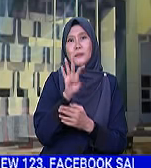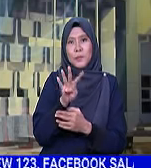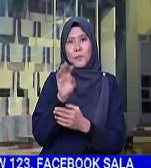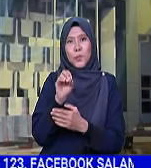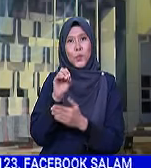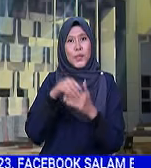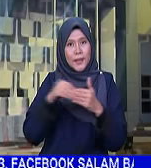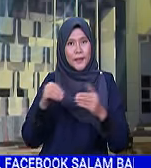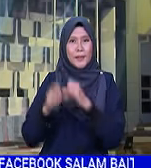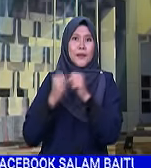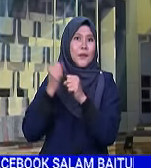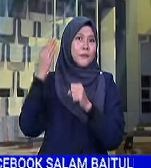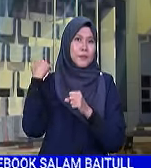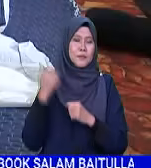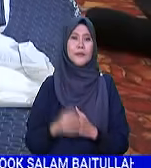RM235,940 tahun lepas.